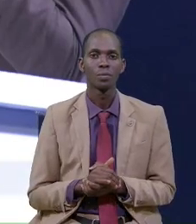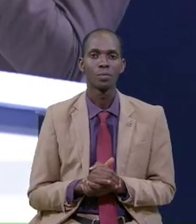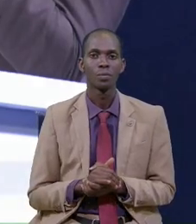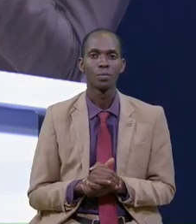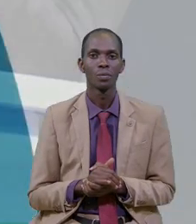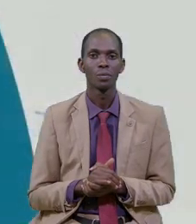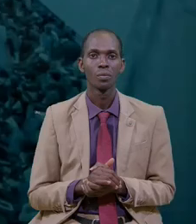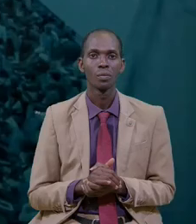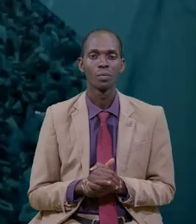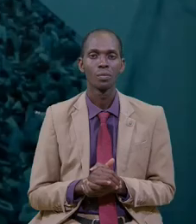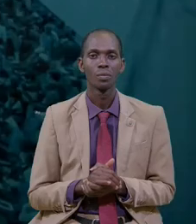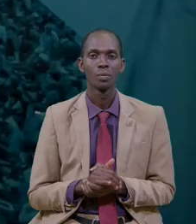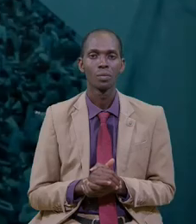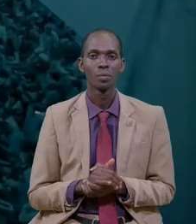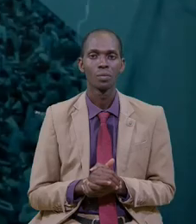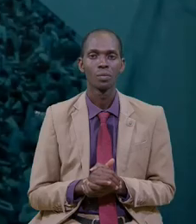sera organisée pour